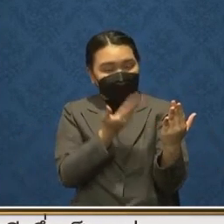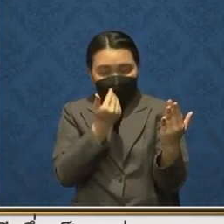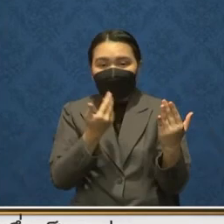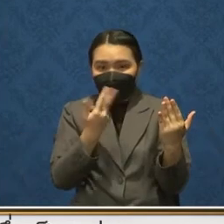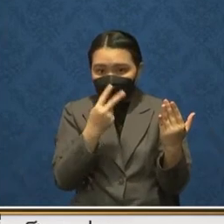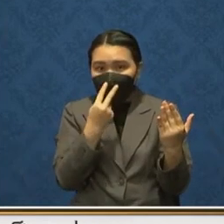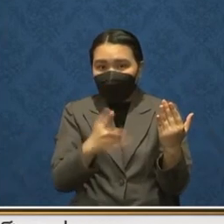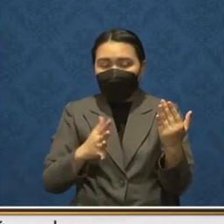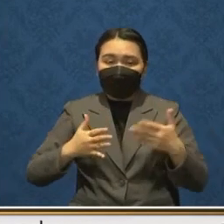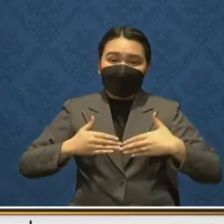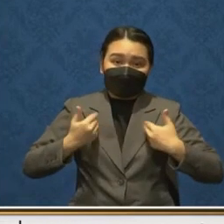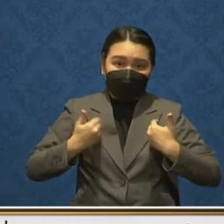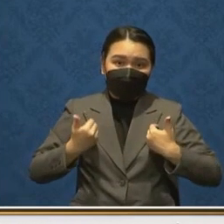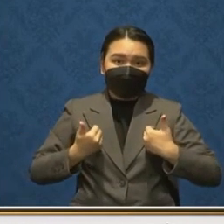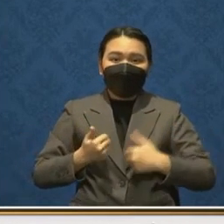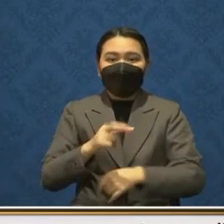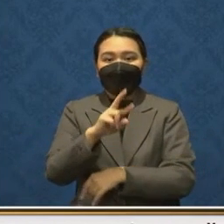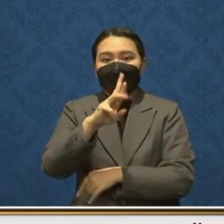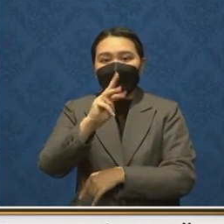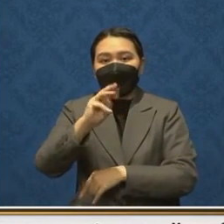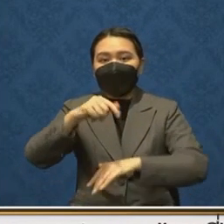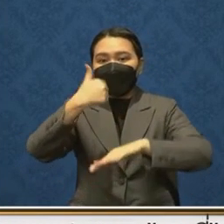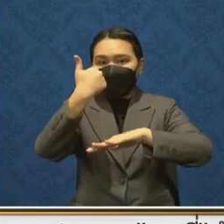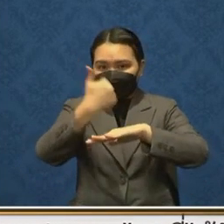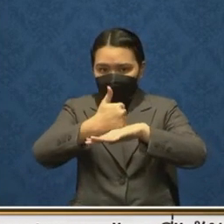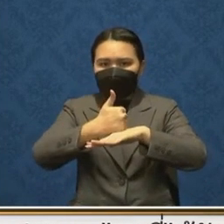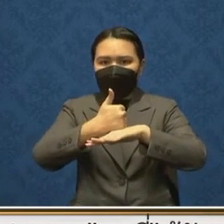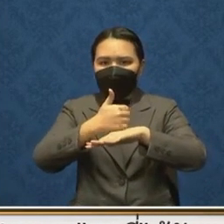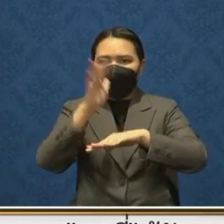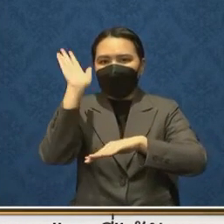ชโิดีก็เอากขวด้วย มิกเกษรโผลงานง deba